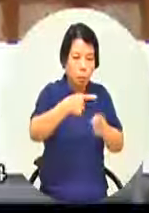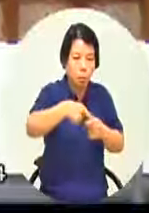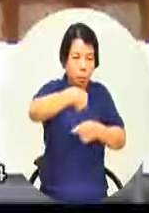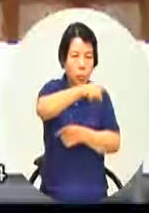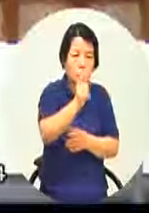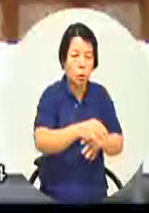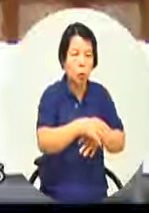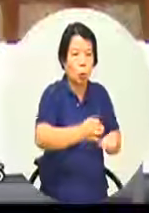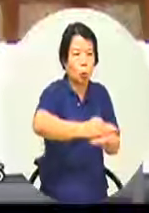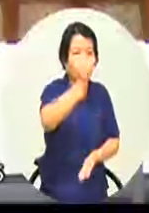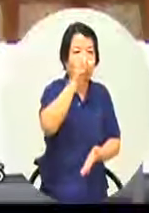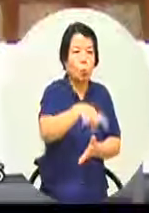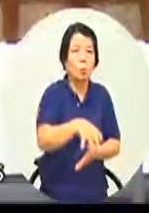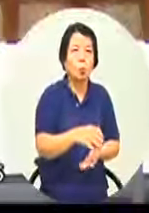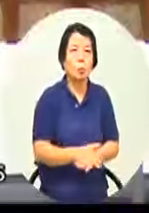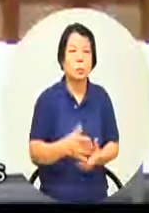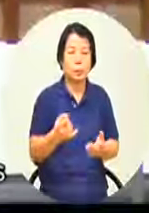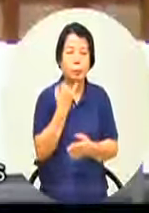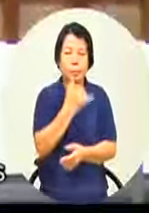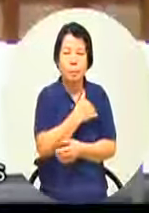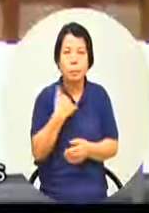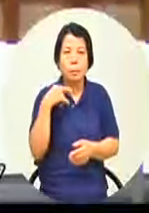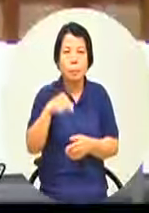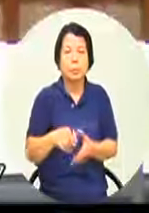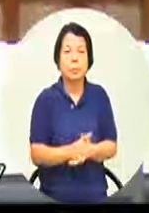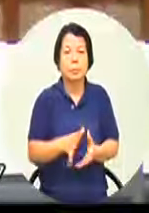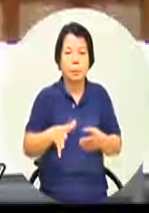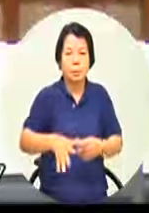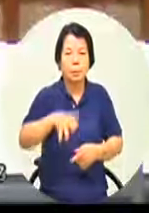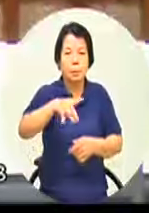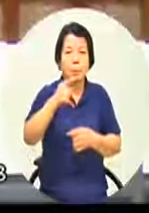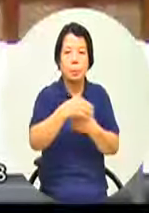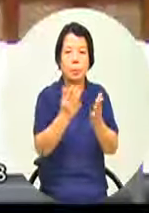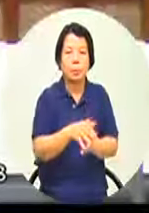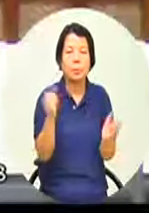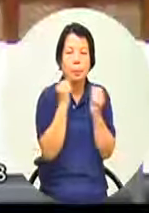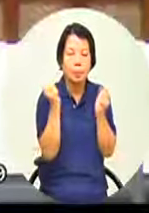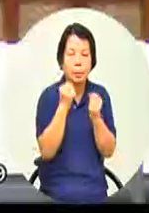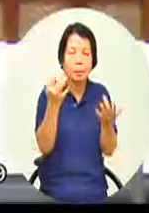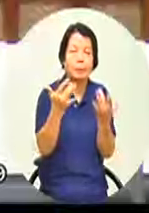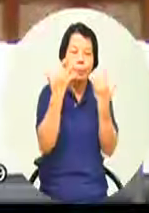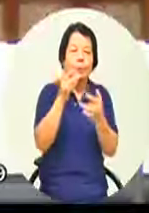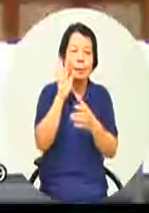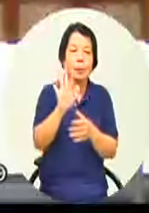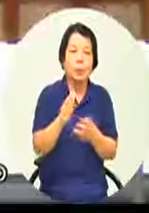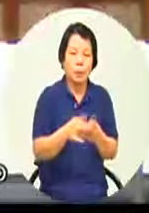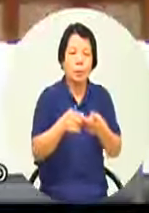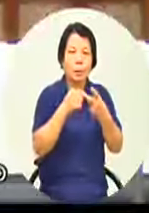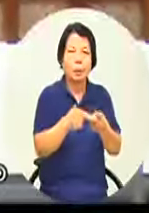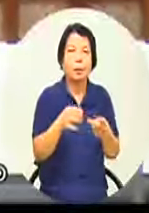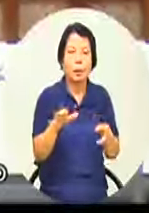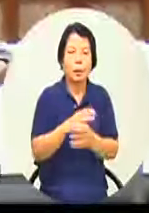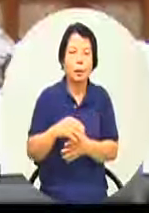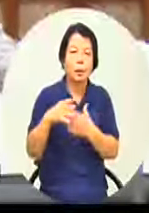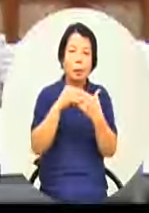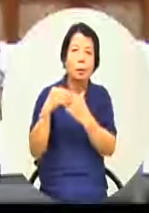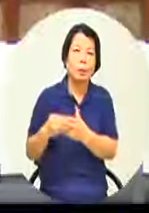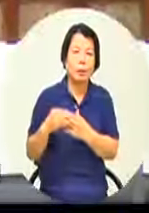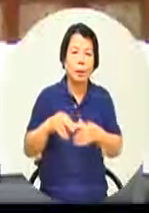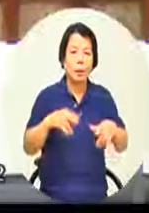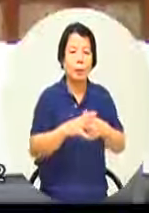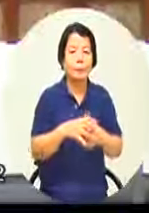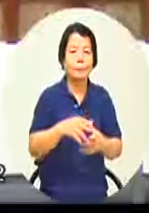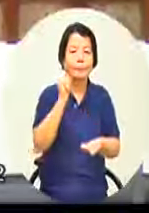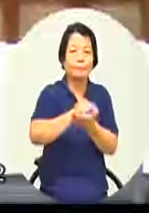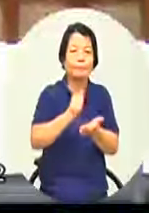我就在笑，我说可能是这样啦，第一，来你们这里有冷气吹，第二，都要带媒体来，这个环境方